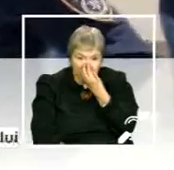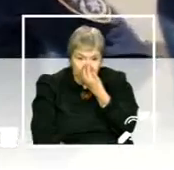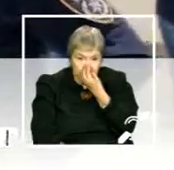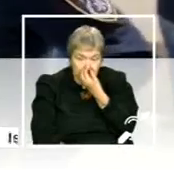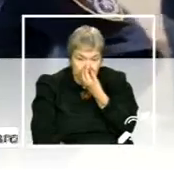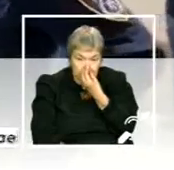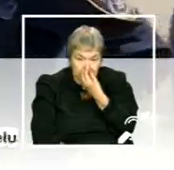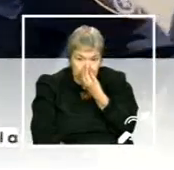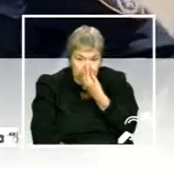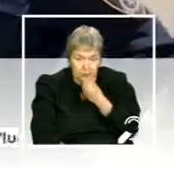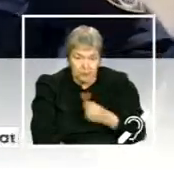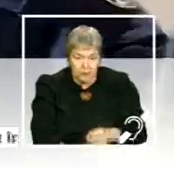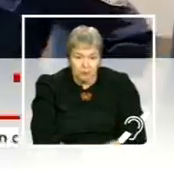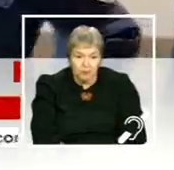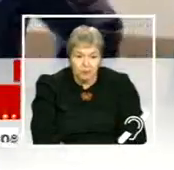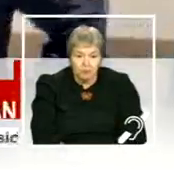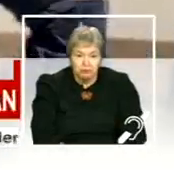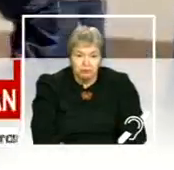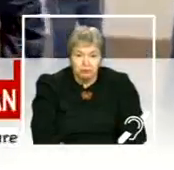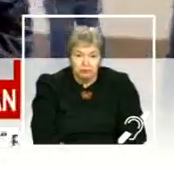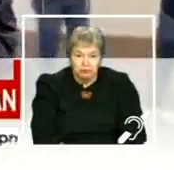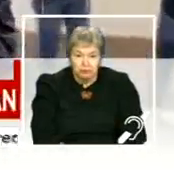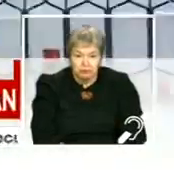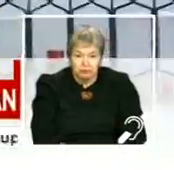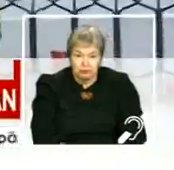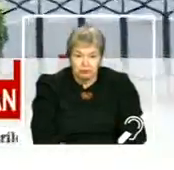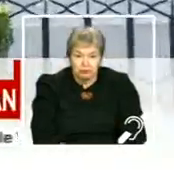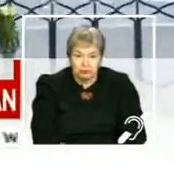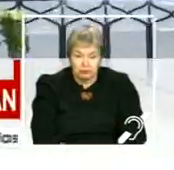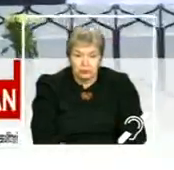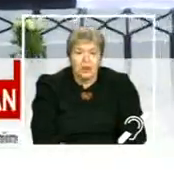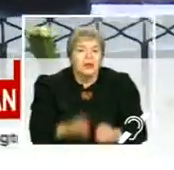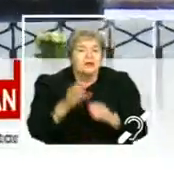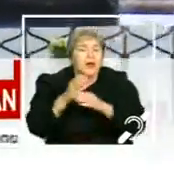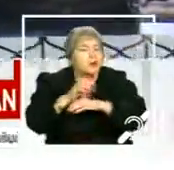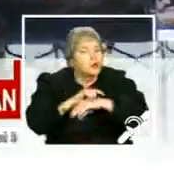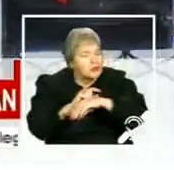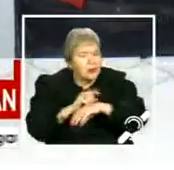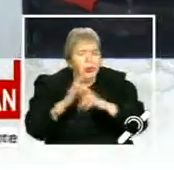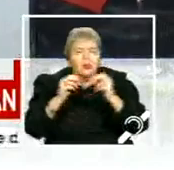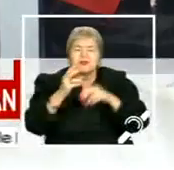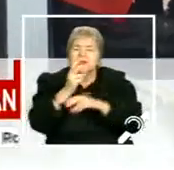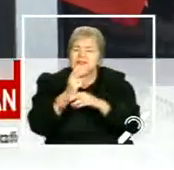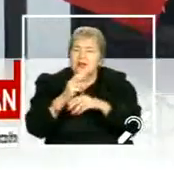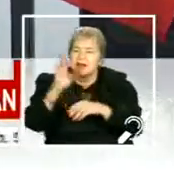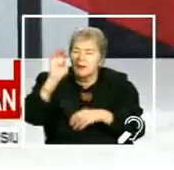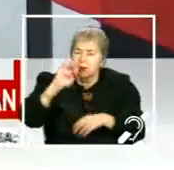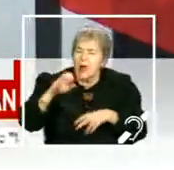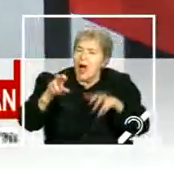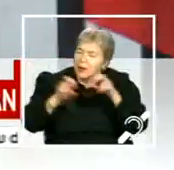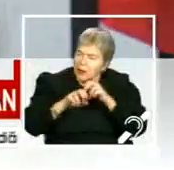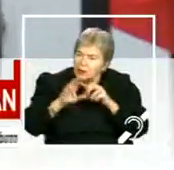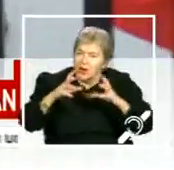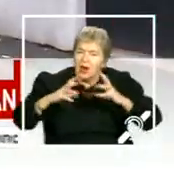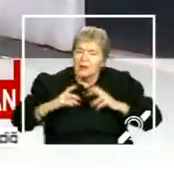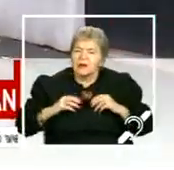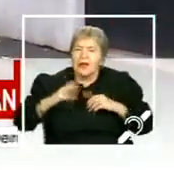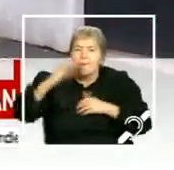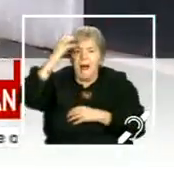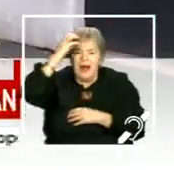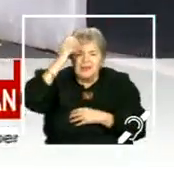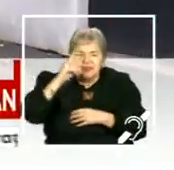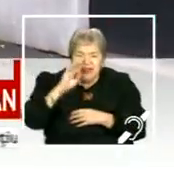צריך להשמיד השמדה טוטלית את החמאס. De-a lungul timpului, mai multe țări europene au recunoscut independența